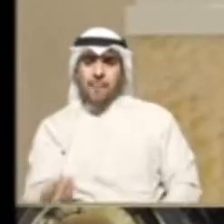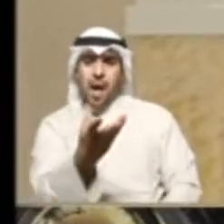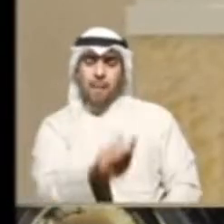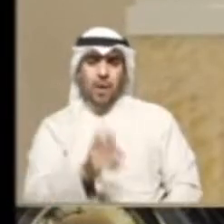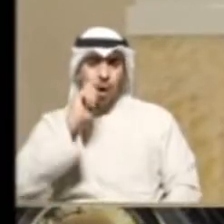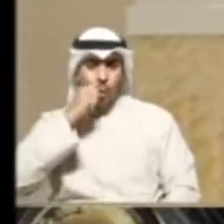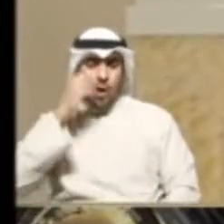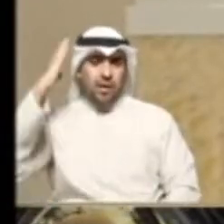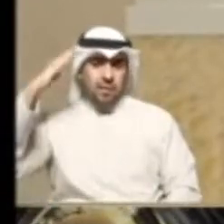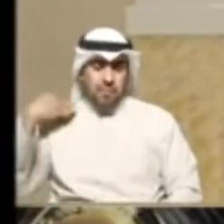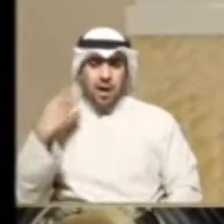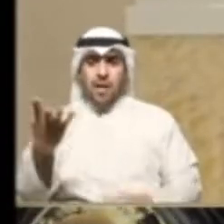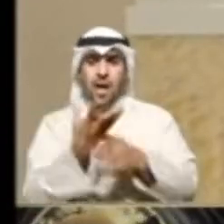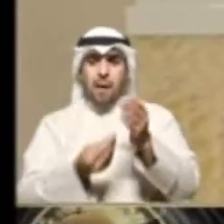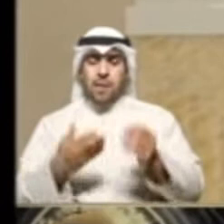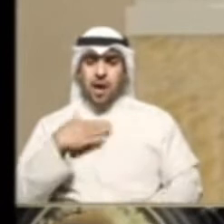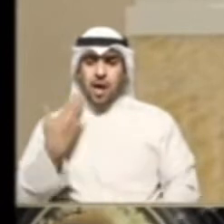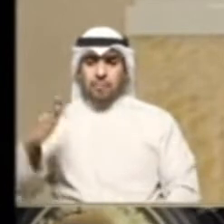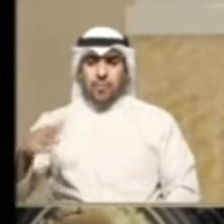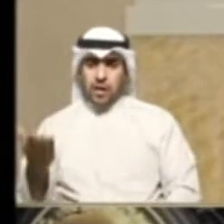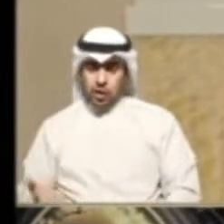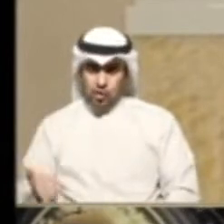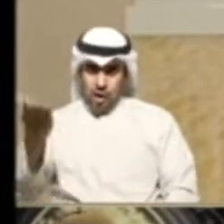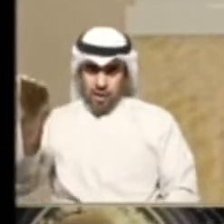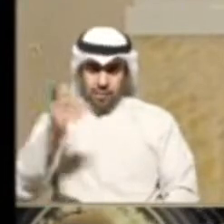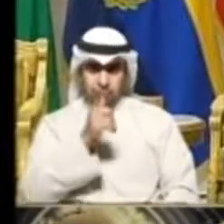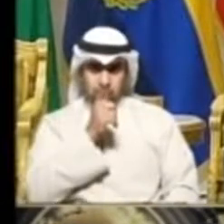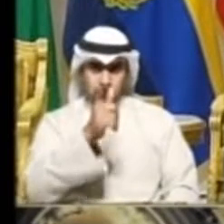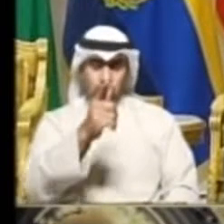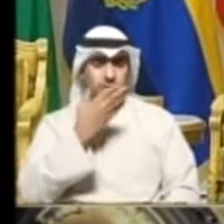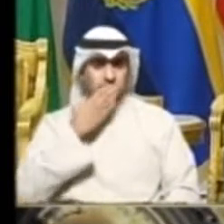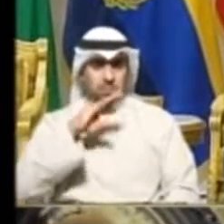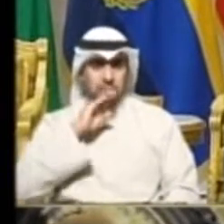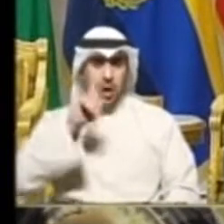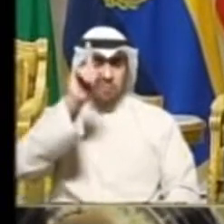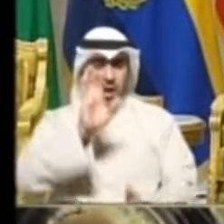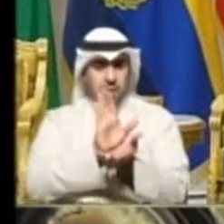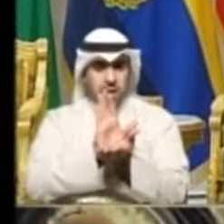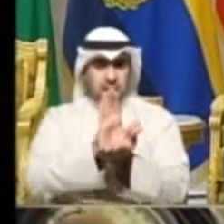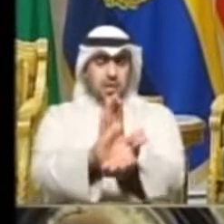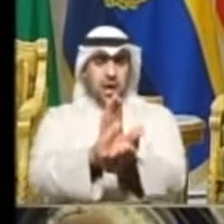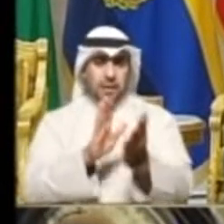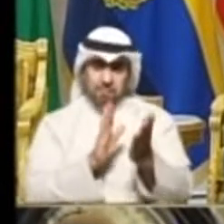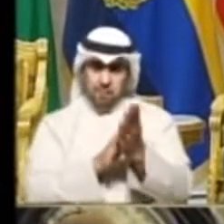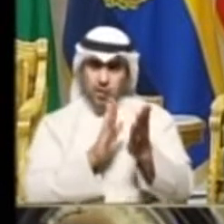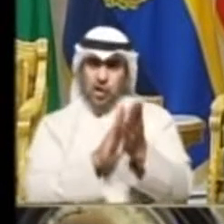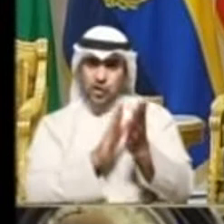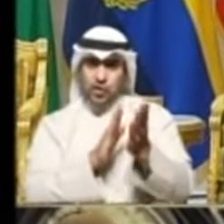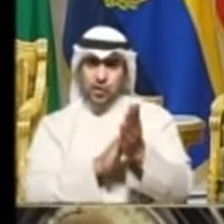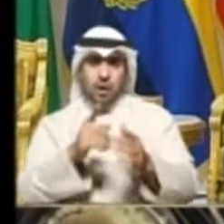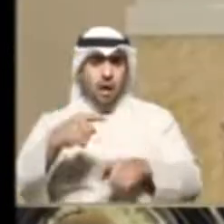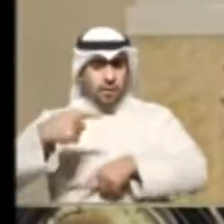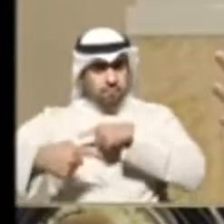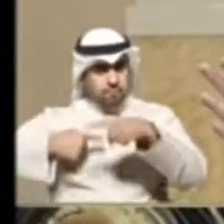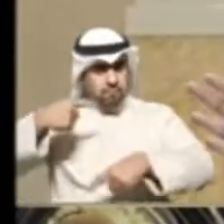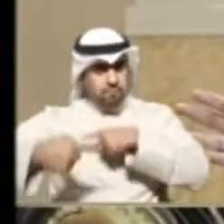المتفوقين من أبناء الشهداء، مؤكدة بأن هذا التكريم هو الدافع الحقيقي لاستمرارهم في